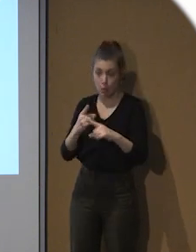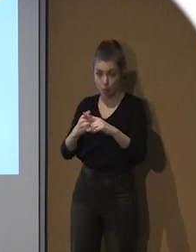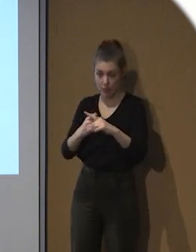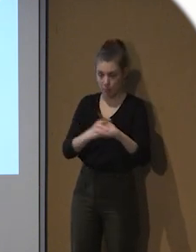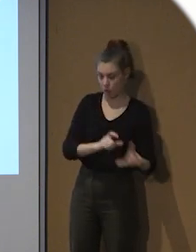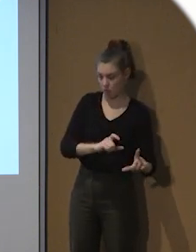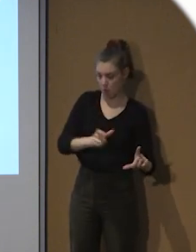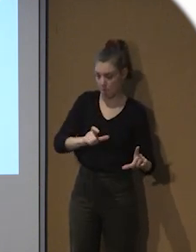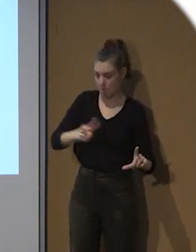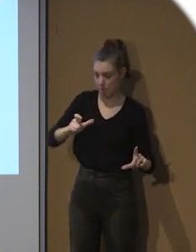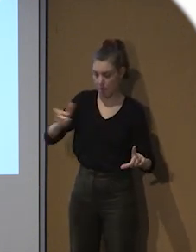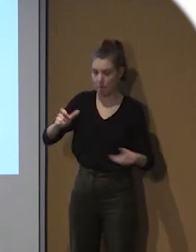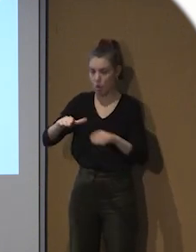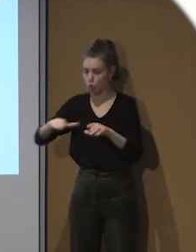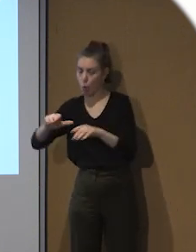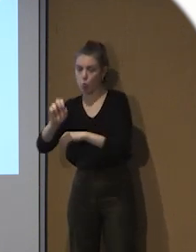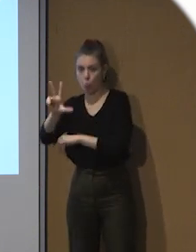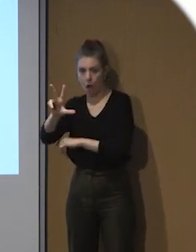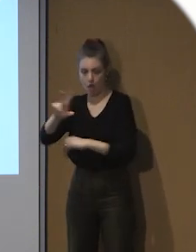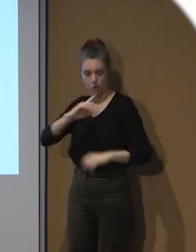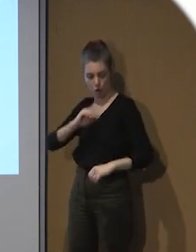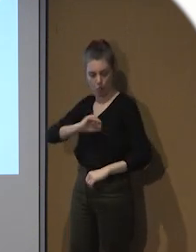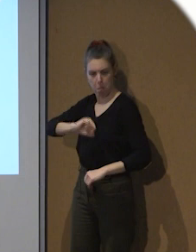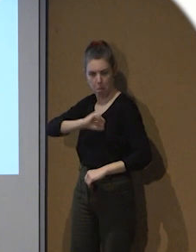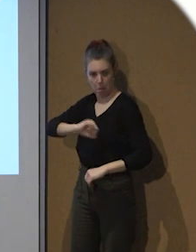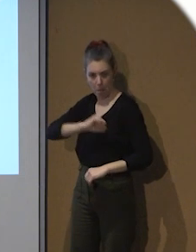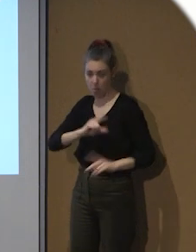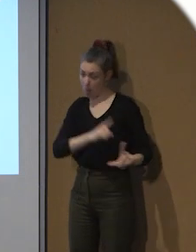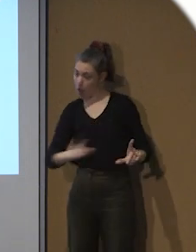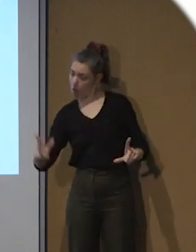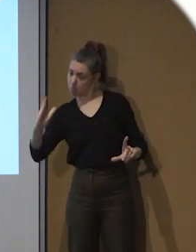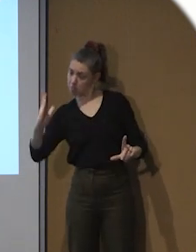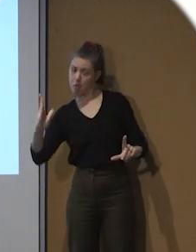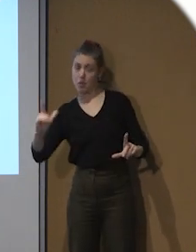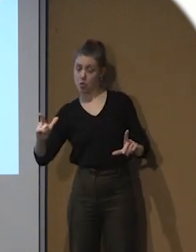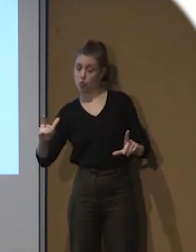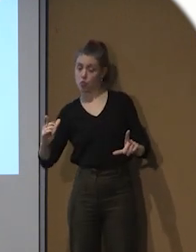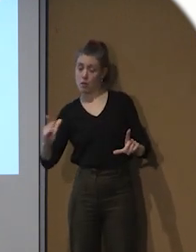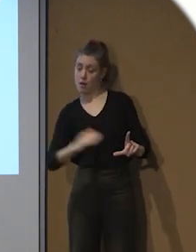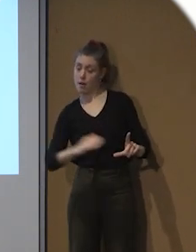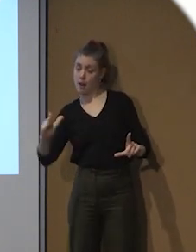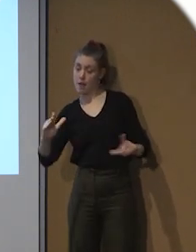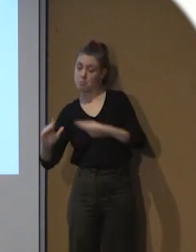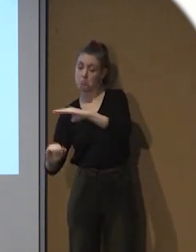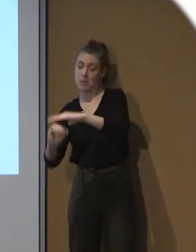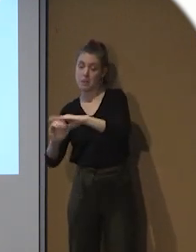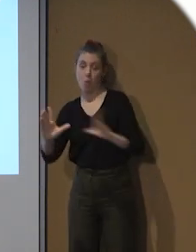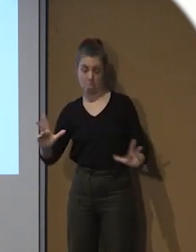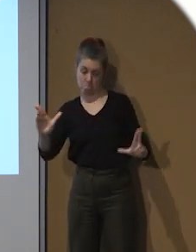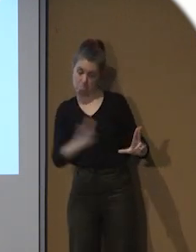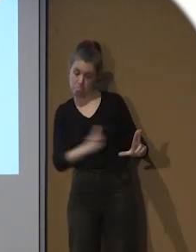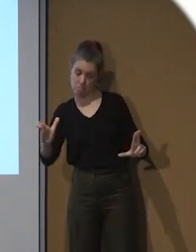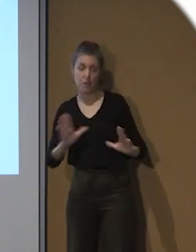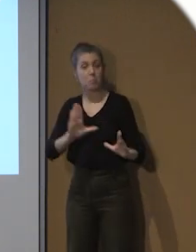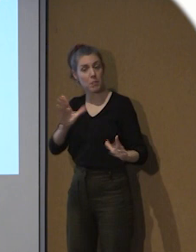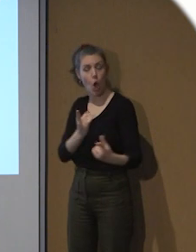3 zones sont des zones d'endurance. Ça veut dire qu'on a atteint l'essoufflement, mais